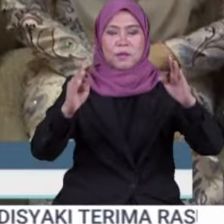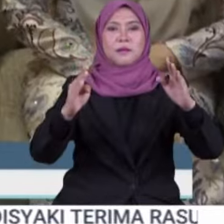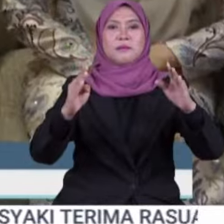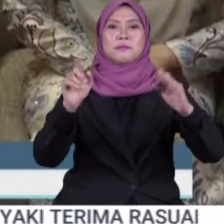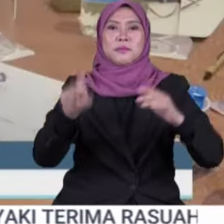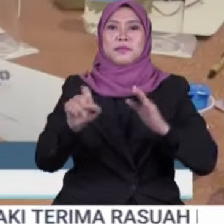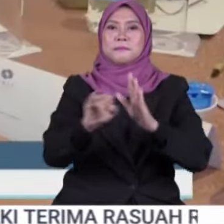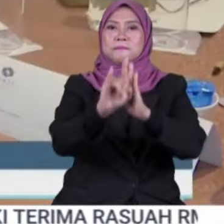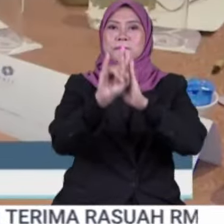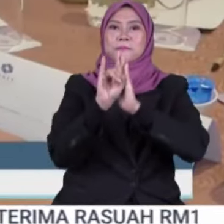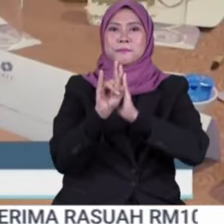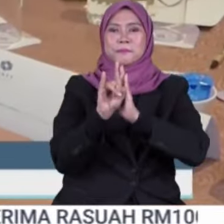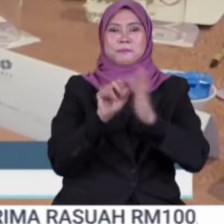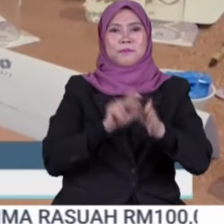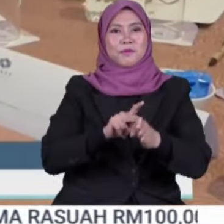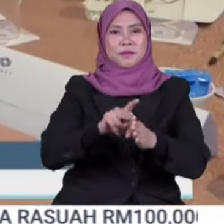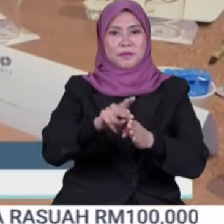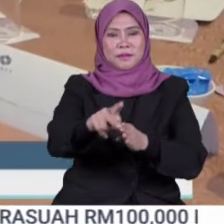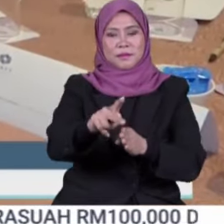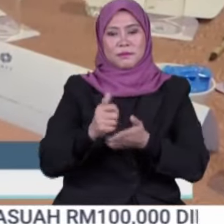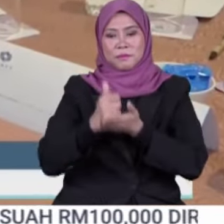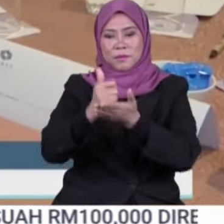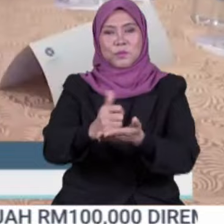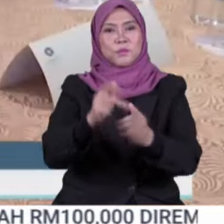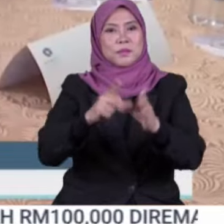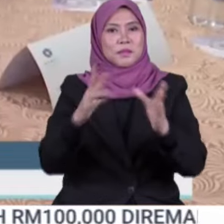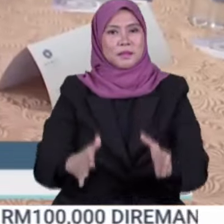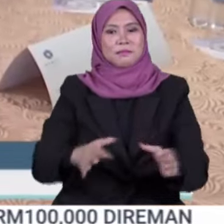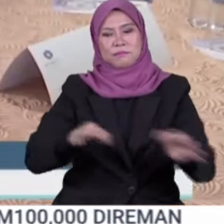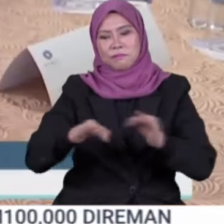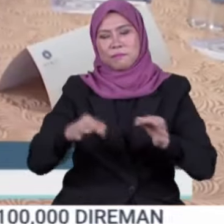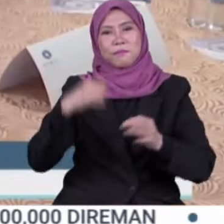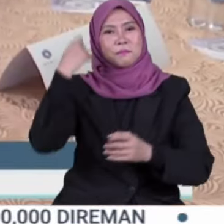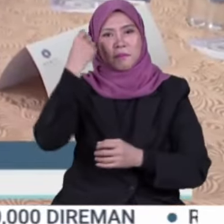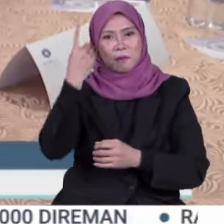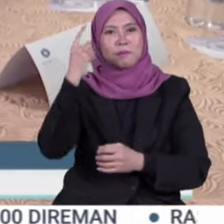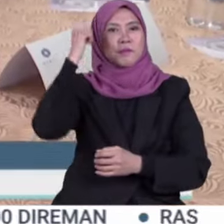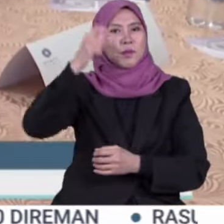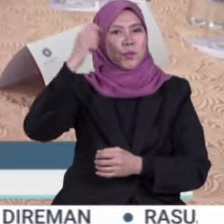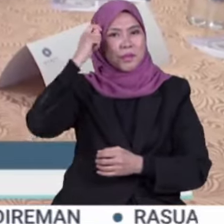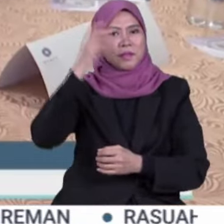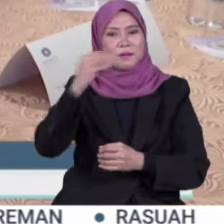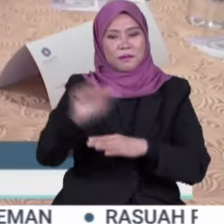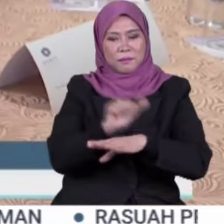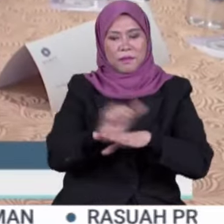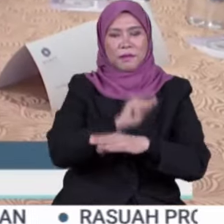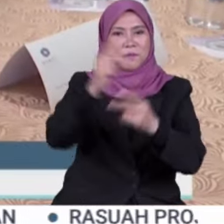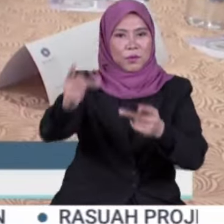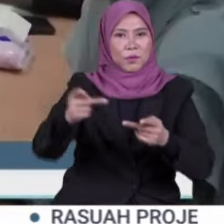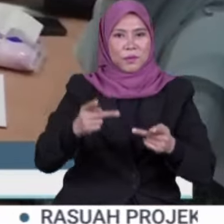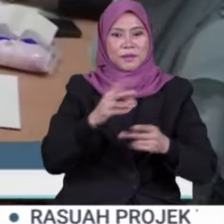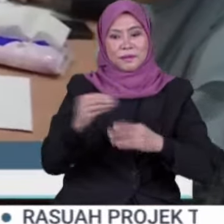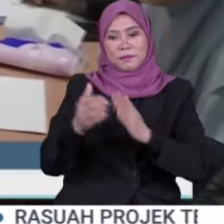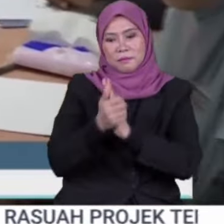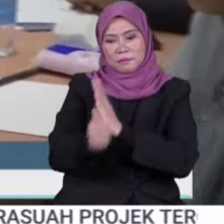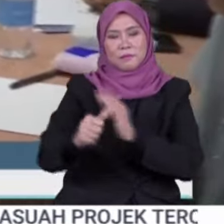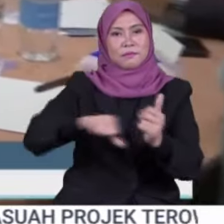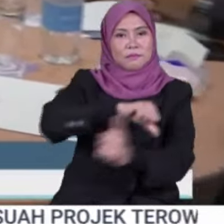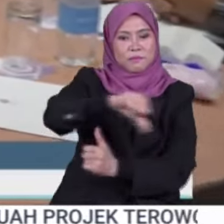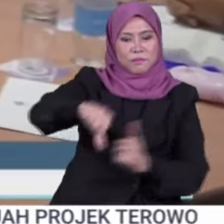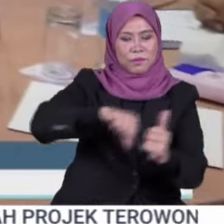meningkatkan imej profesional dengan membantu peserta memahami teori dan amalan protokol serta kemahiran sosial dalam